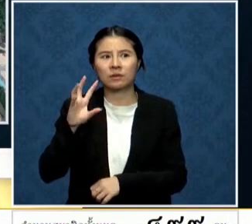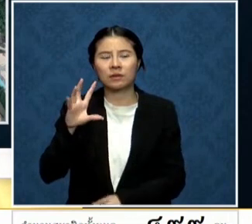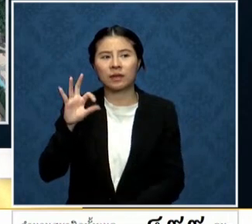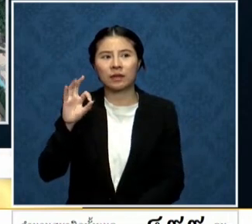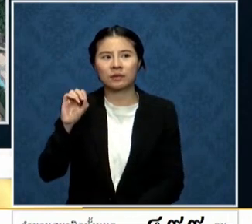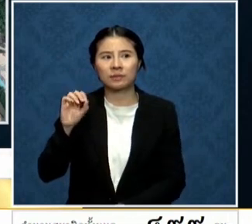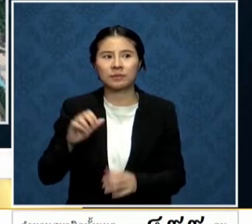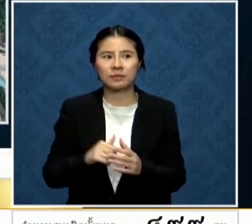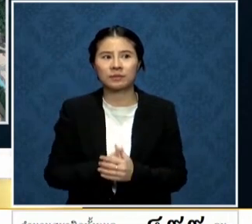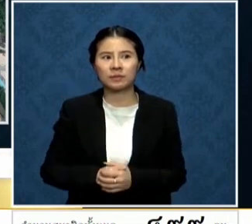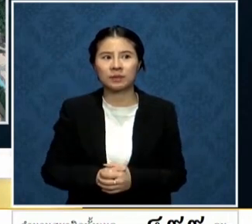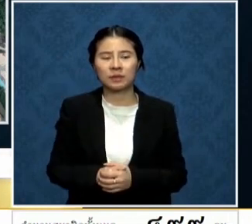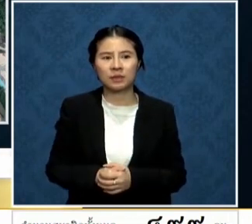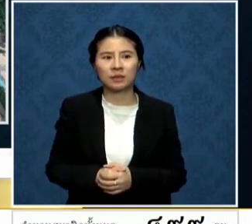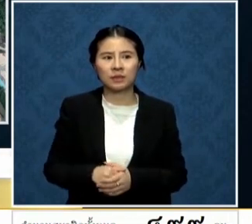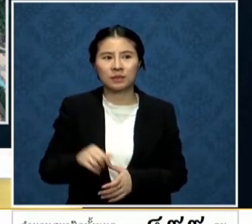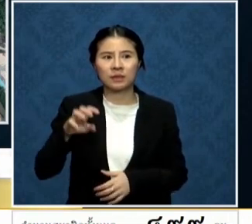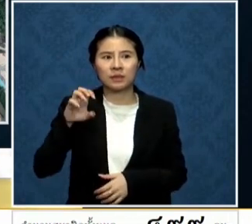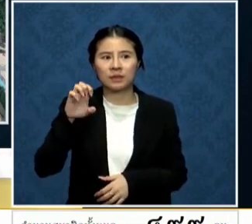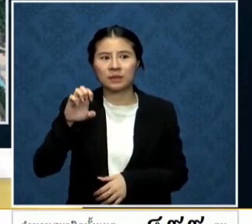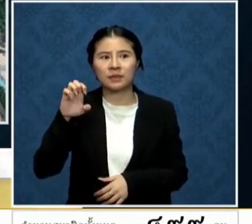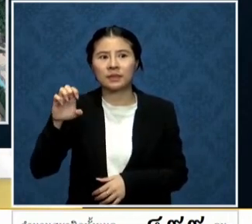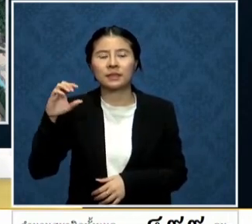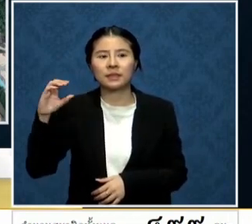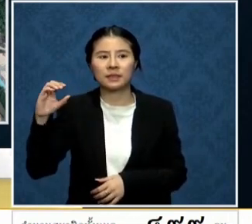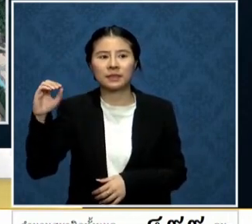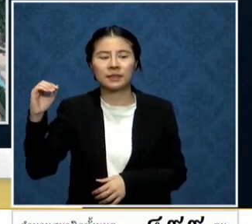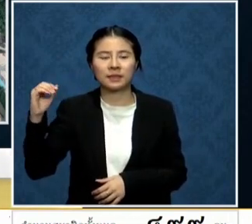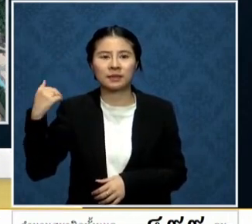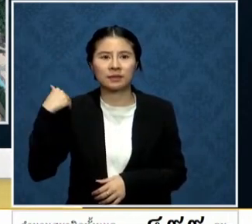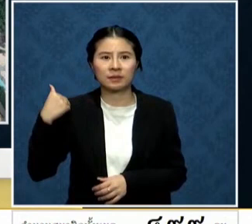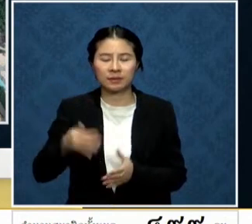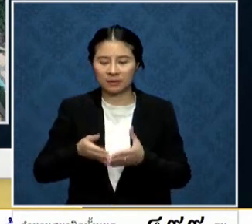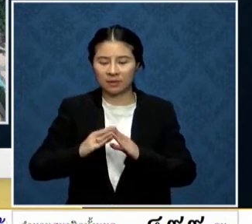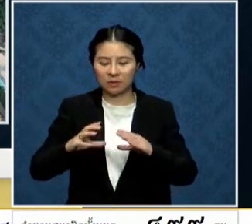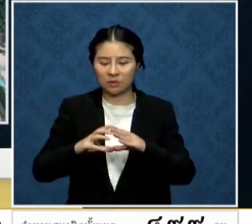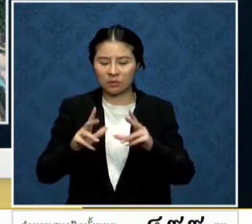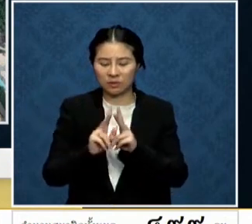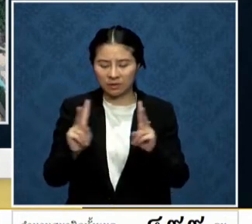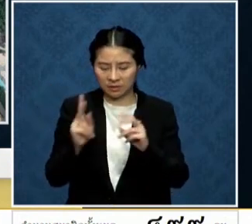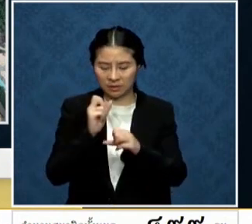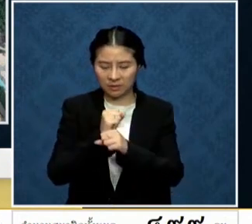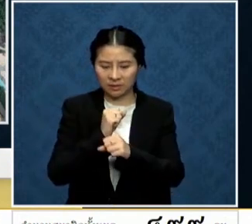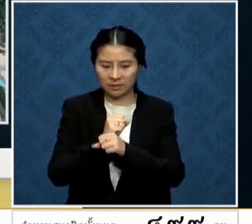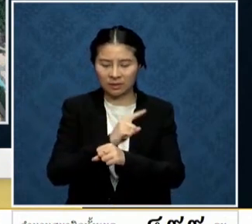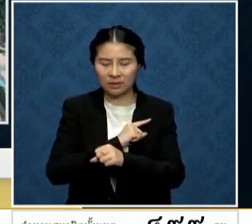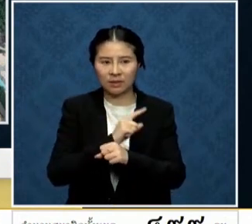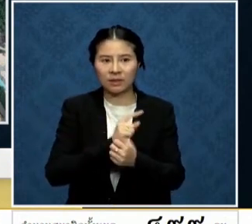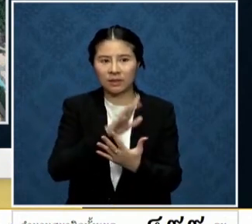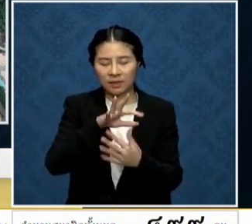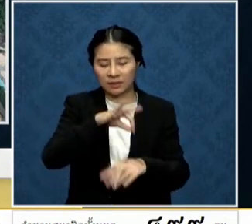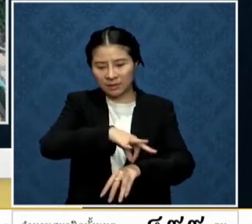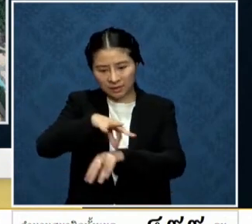eecมาครับผังเมืองเปลี่ยนเป็นสีม่วงผมจำได้ว่าผมขอตั้งกรรมาธิการเพื่อที่จะไปศึกษาการเปลี่ยนผังเมืองของ